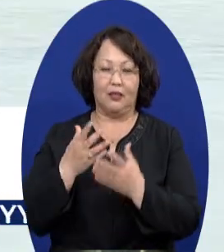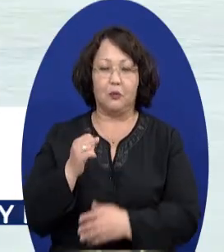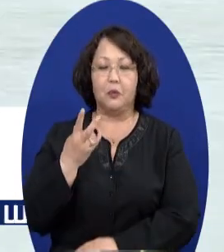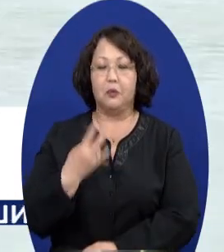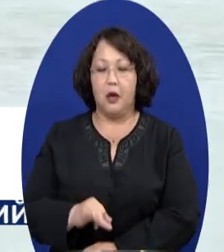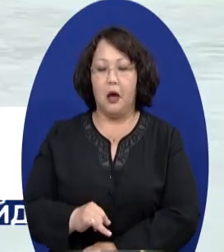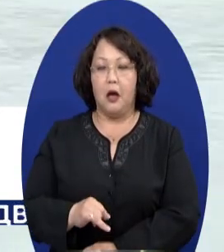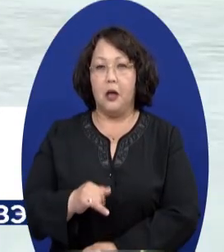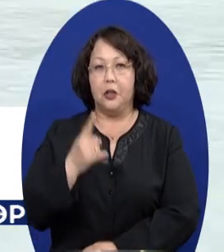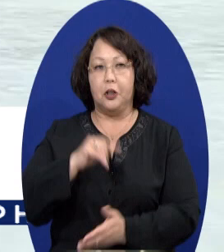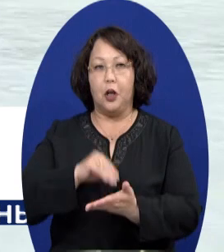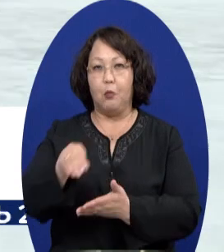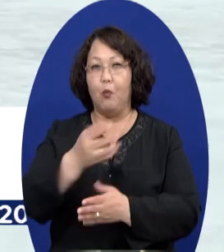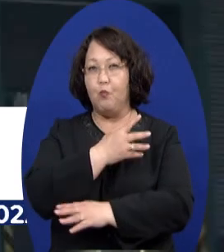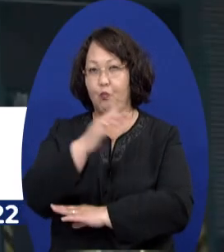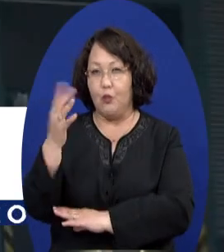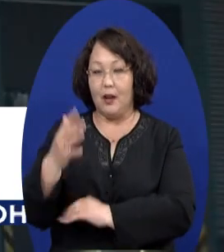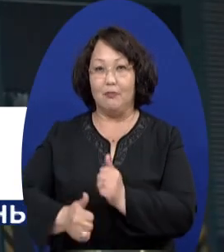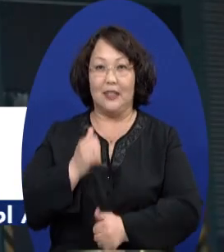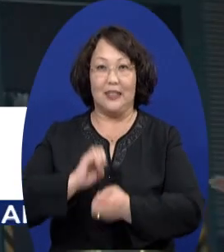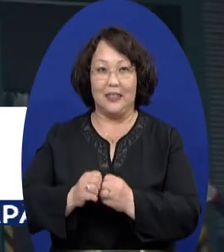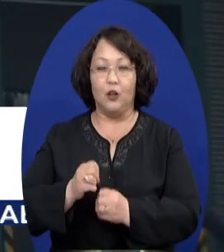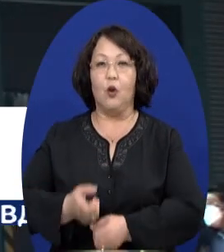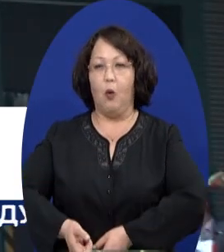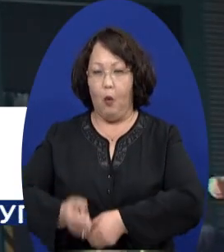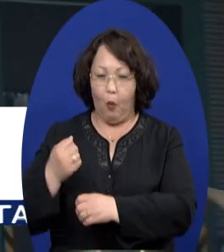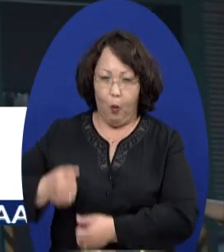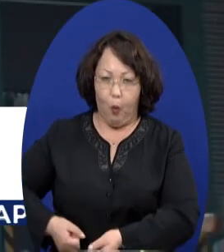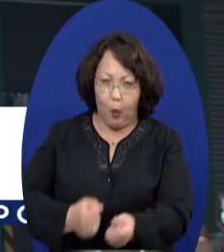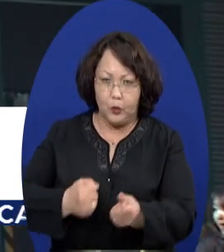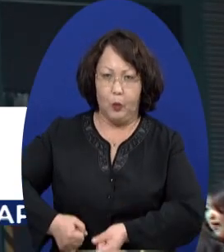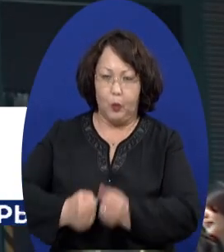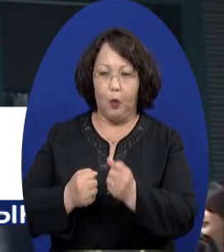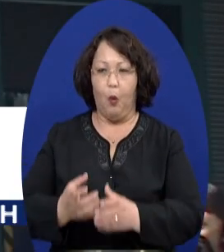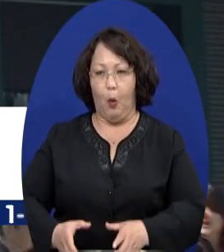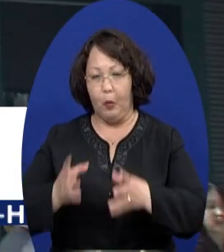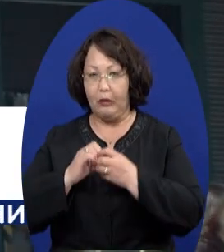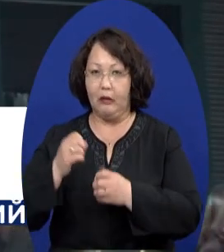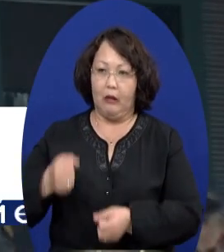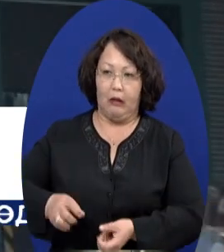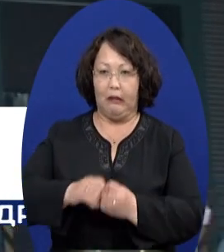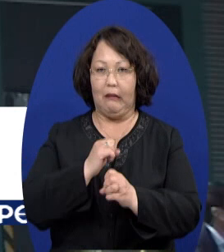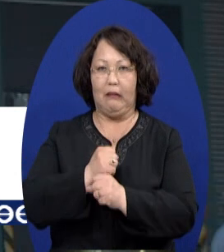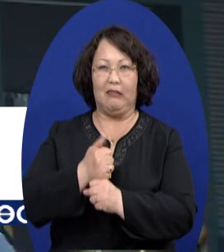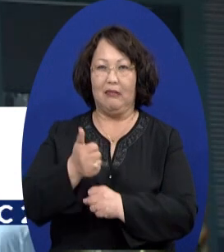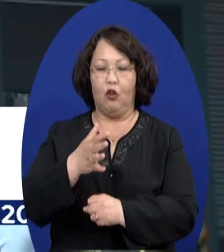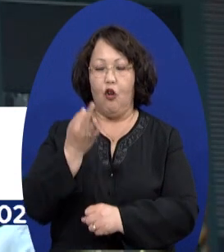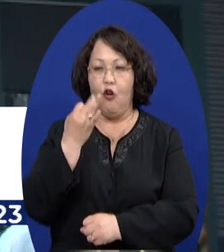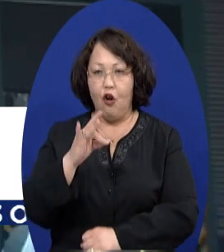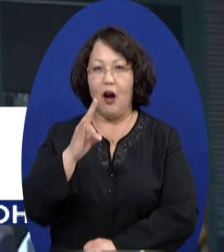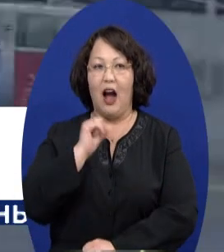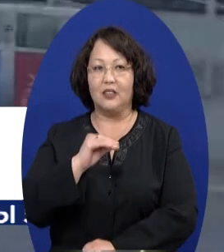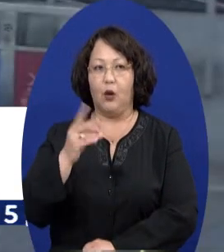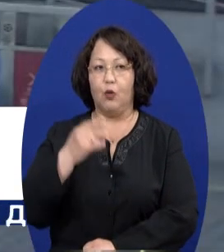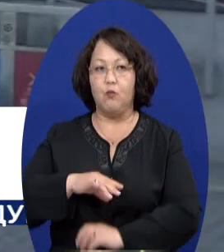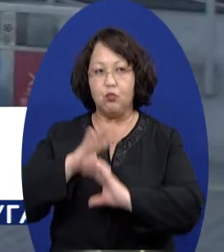хөтөлбөрийг амжилттай хэрэгжүүлэхийн тулд хурц ховинтай яваад барахгүй. Тиймээс ойн аж ахуйг дэмжиж бүтэн суурайр нь хөгжүүлэх ажлыг эхлүүлсэн